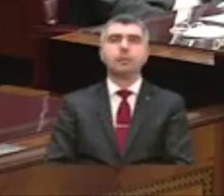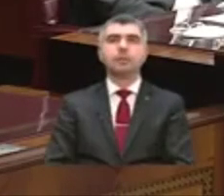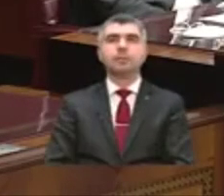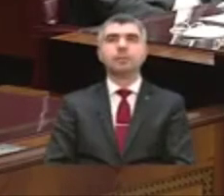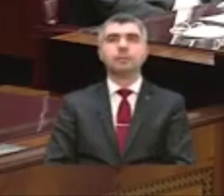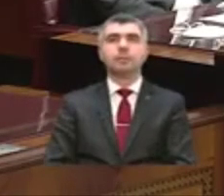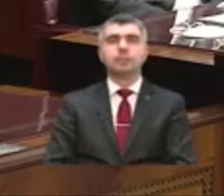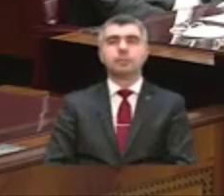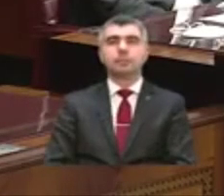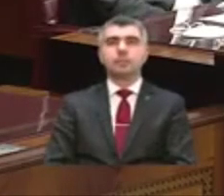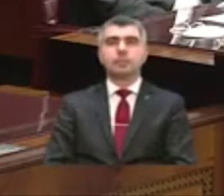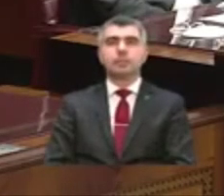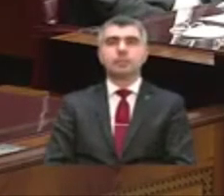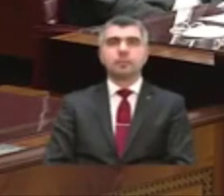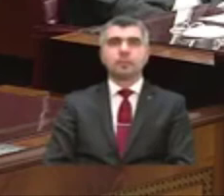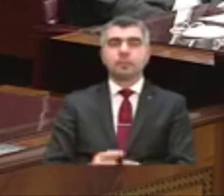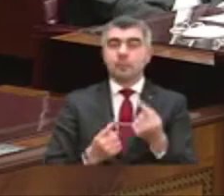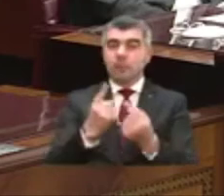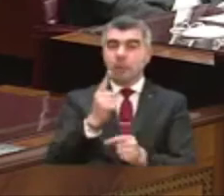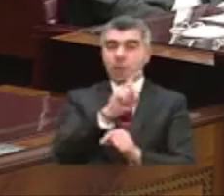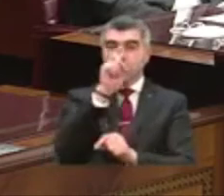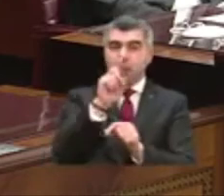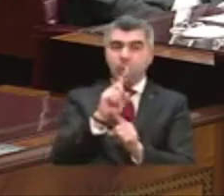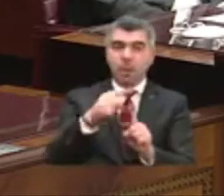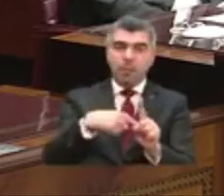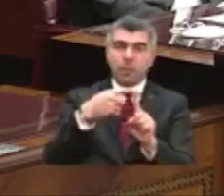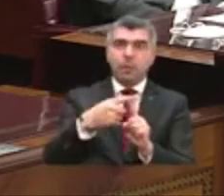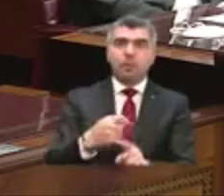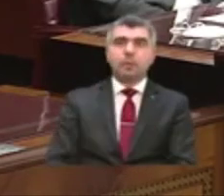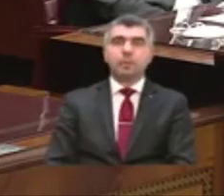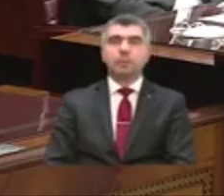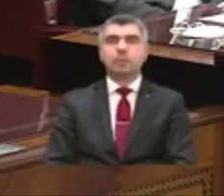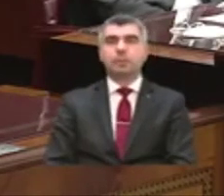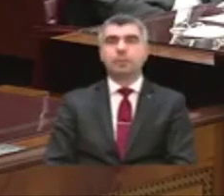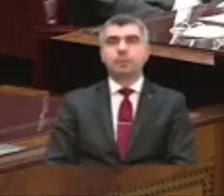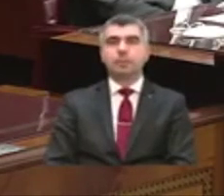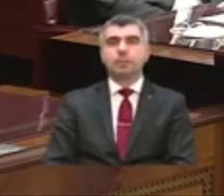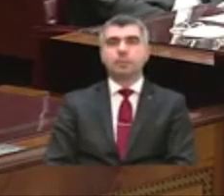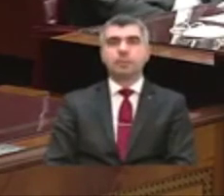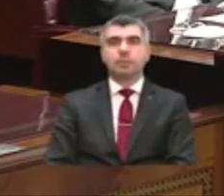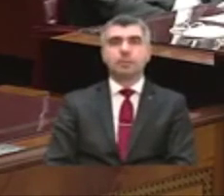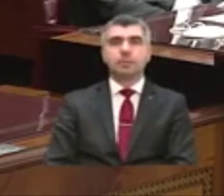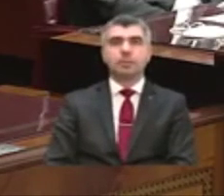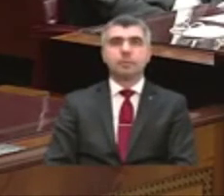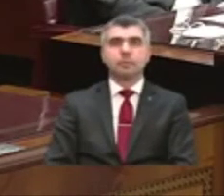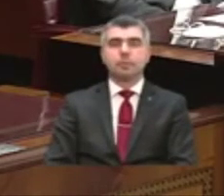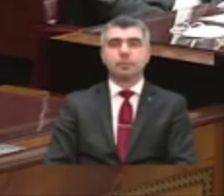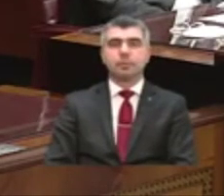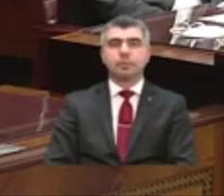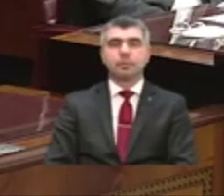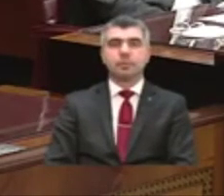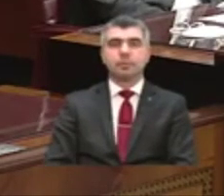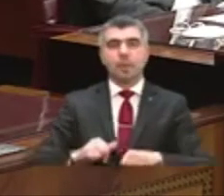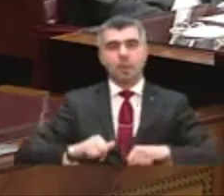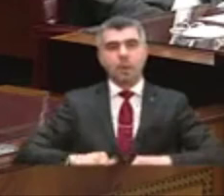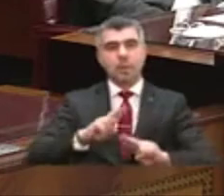إضافي في الموضوع؟ تعقيبات إضافية في الموضوع لا يبدو. سنعود إليك سيد الوزير لكم